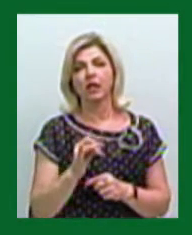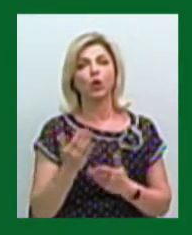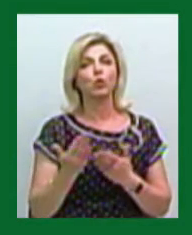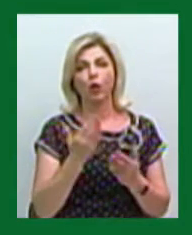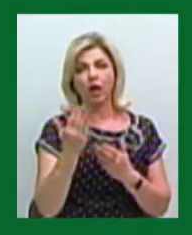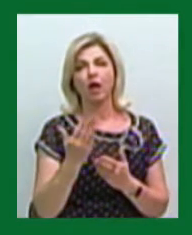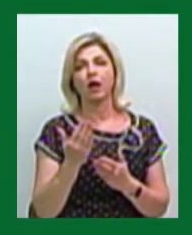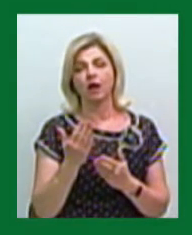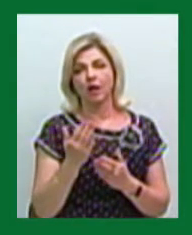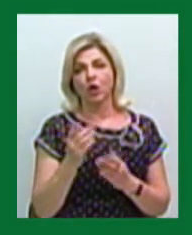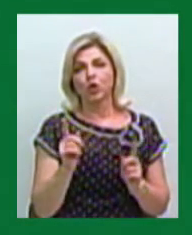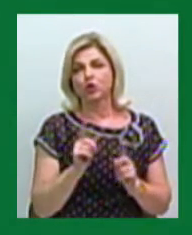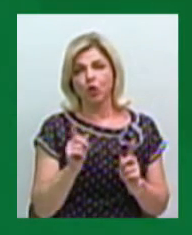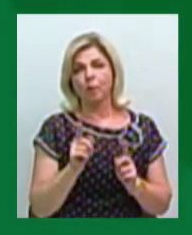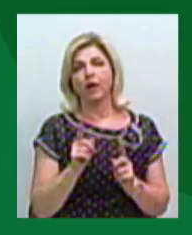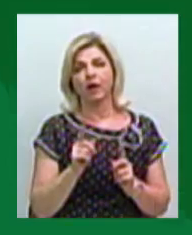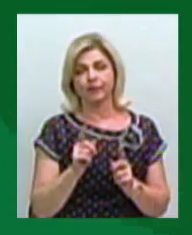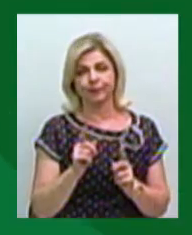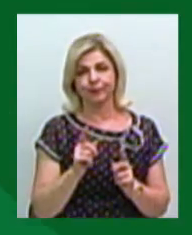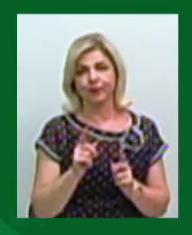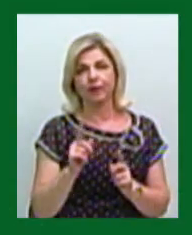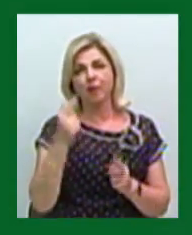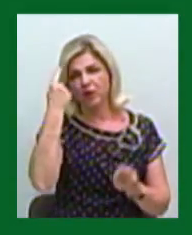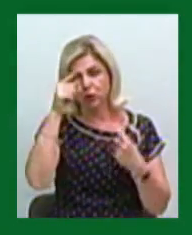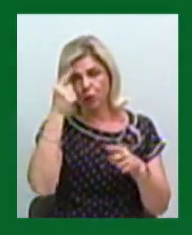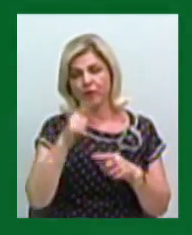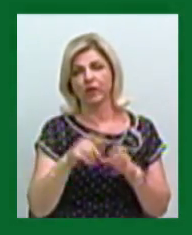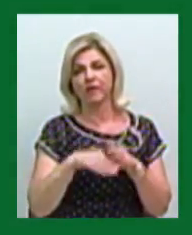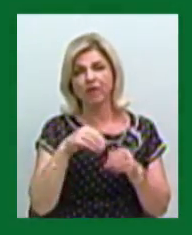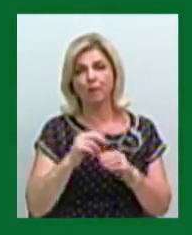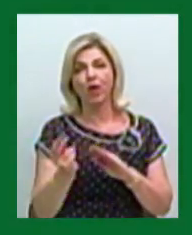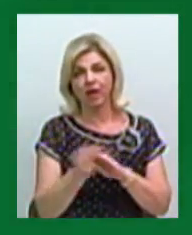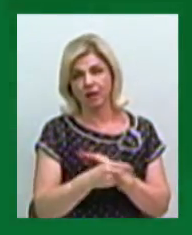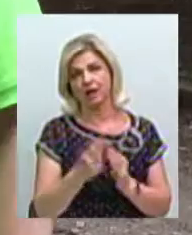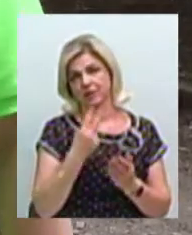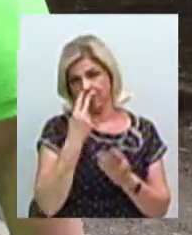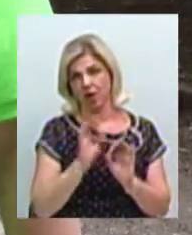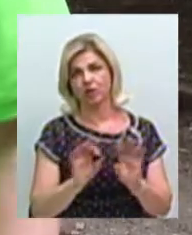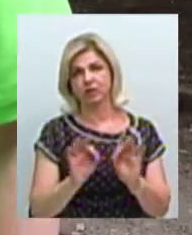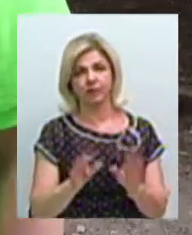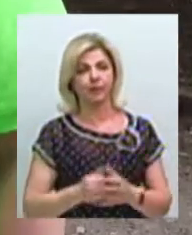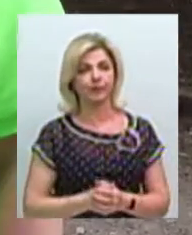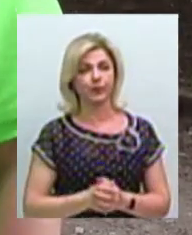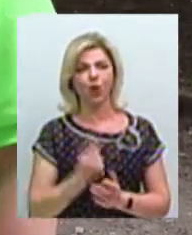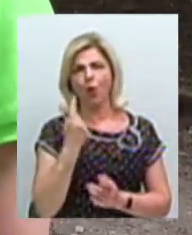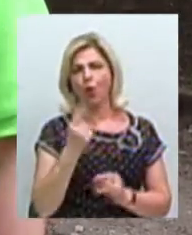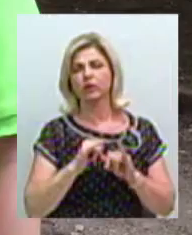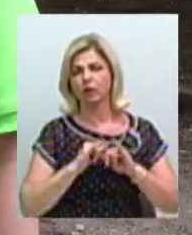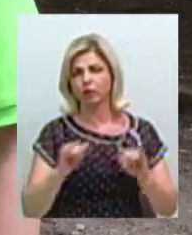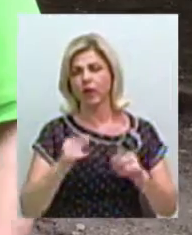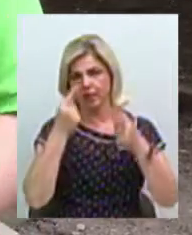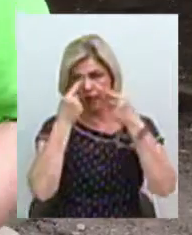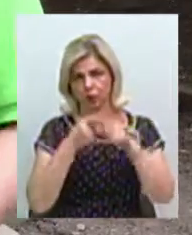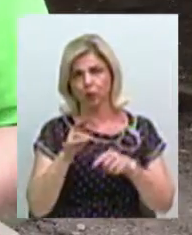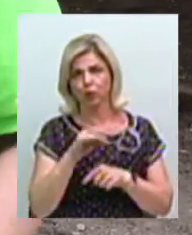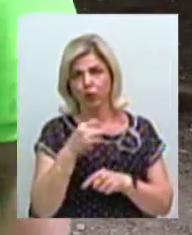штаби політиків, аби спантеличити виборців, розповідає політтехнолог Олександр Рухмановський. Одна з найпоширеніших технологій,